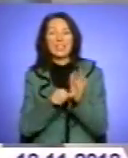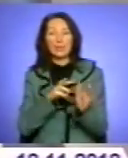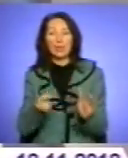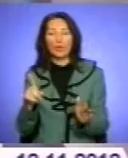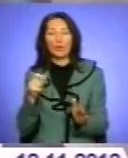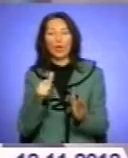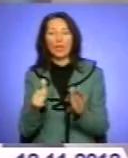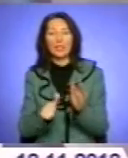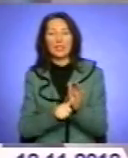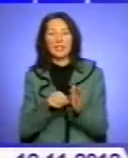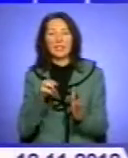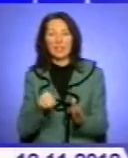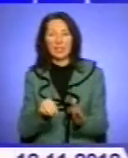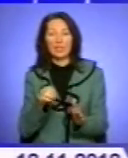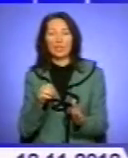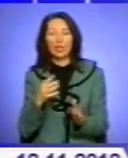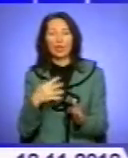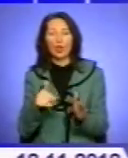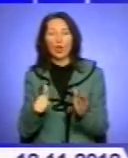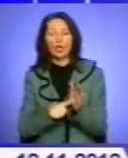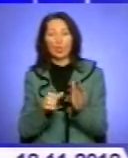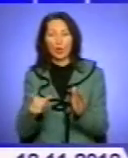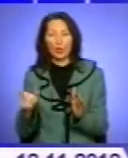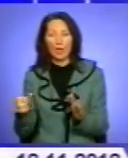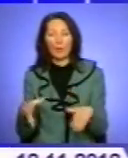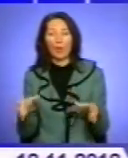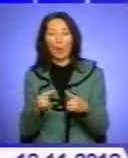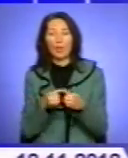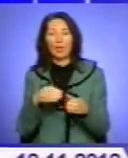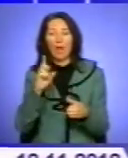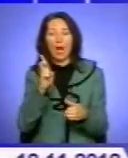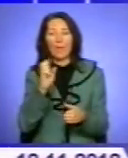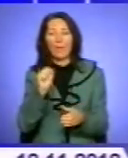116 746 виборців. Об'єднана опозиція «Батьківщина» отримала